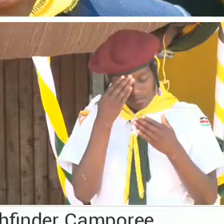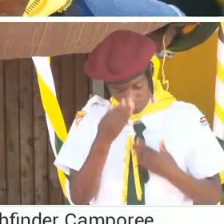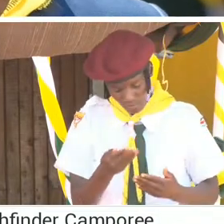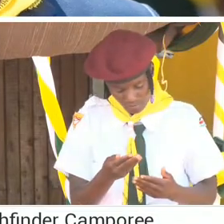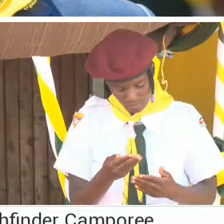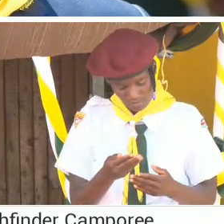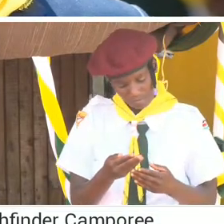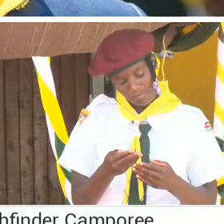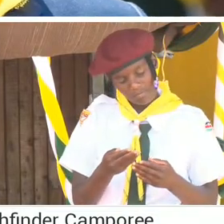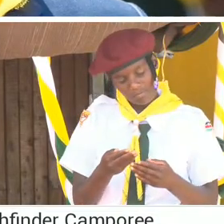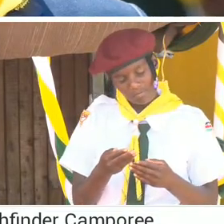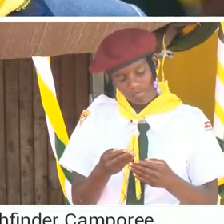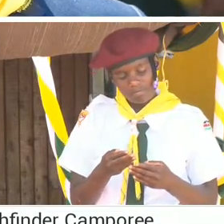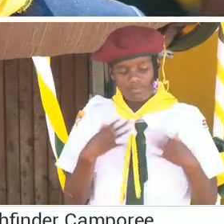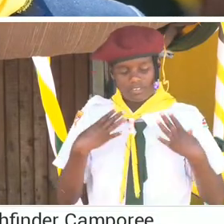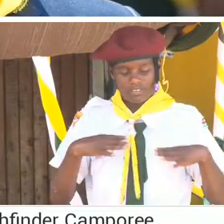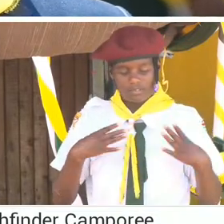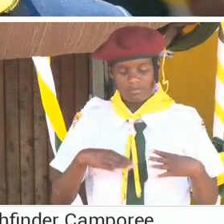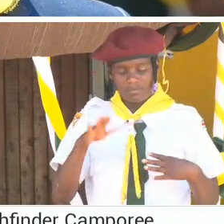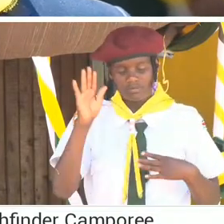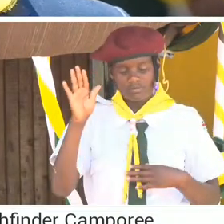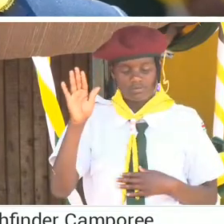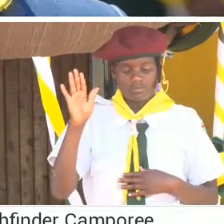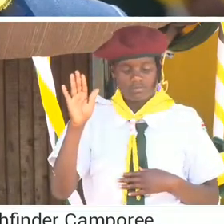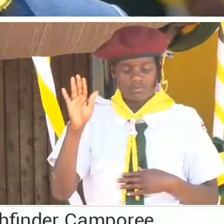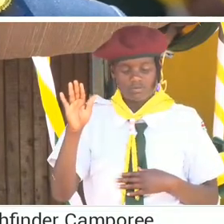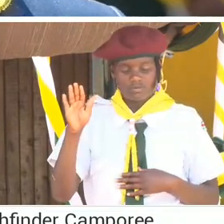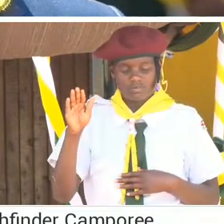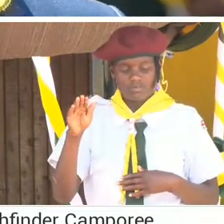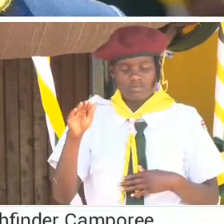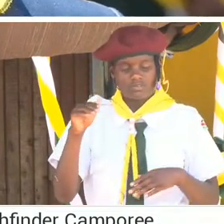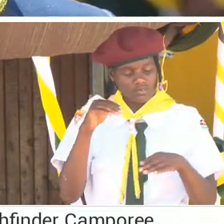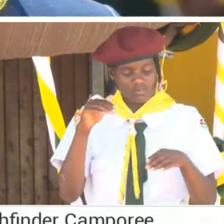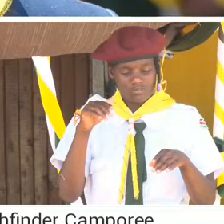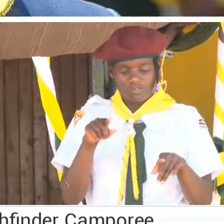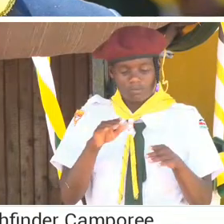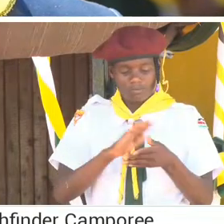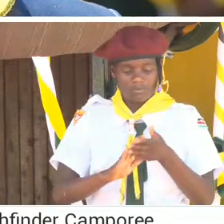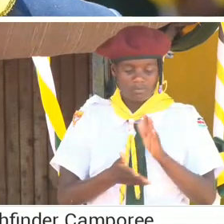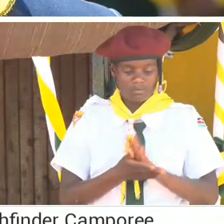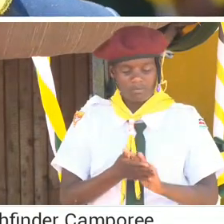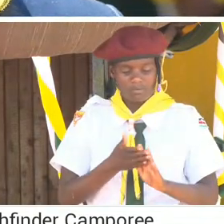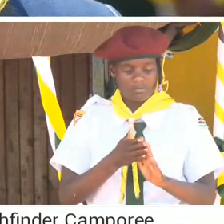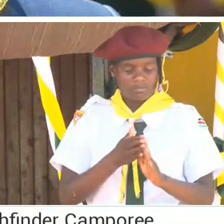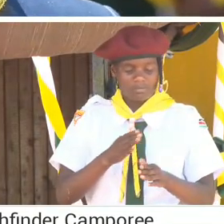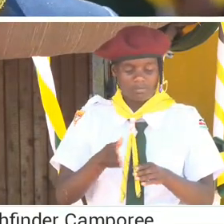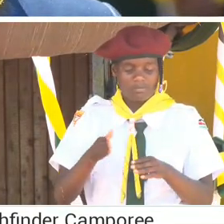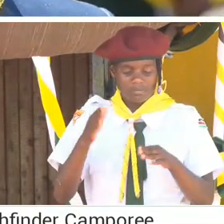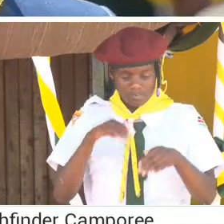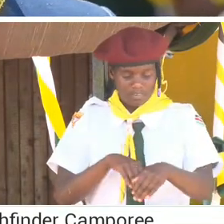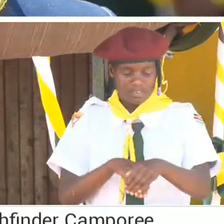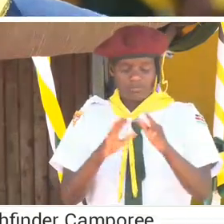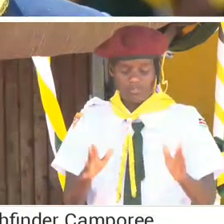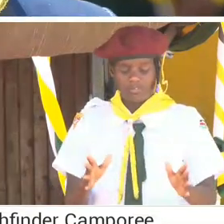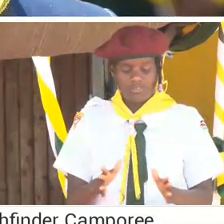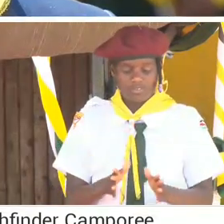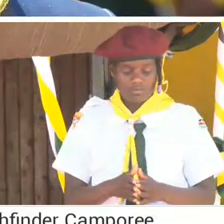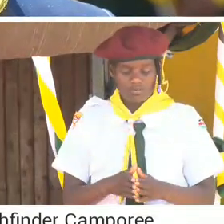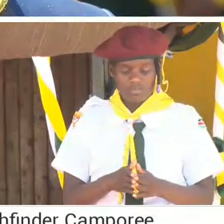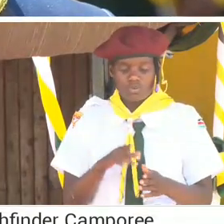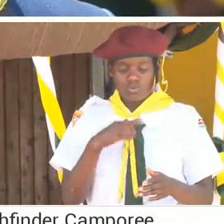na watu wako wamekua katika kiakili na kiroho. Bariki wale